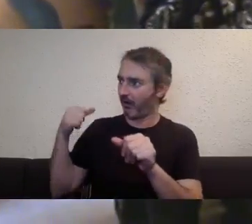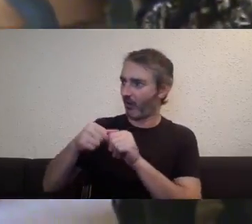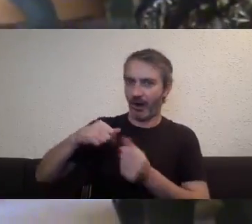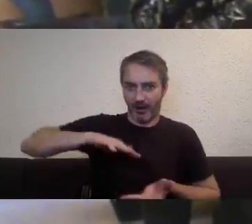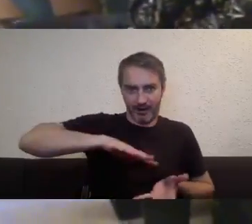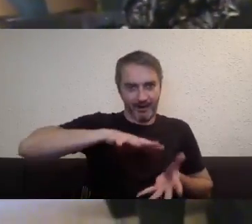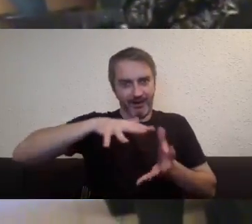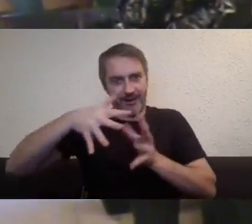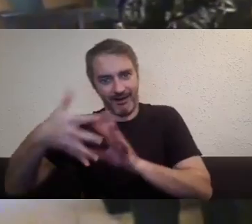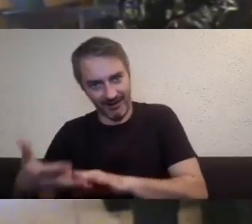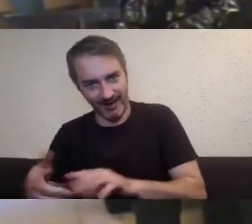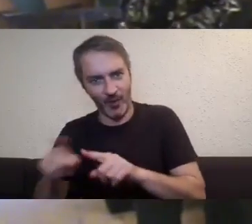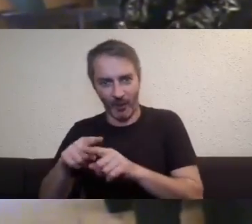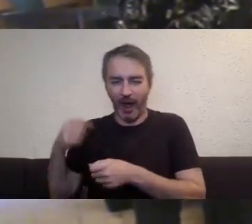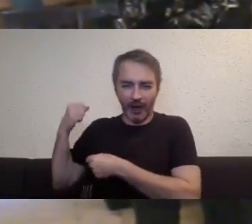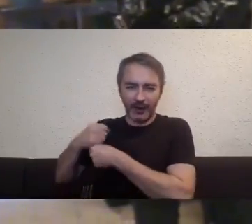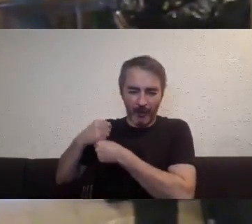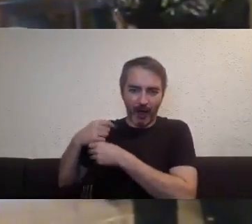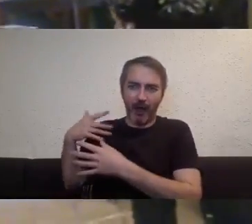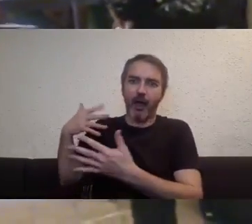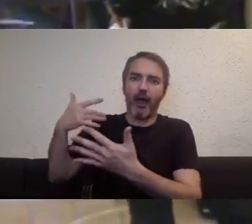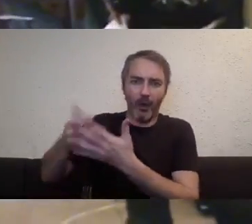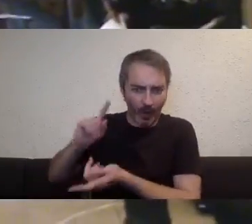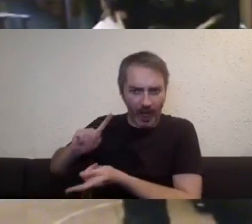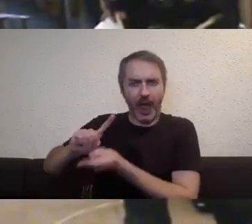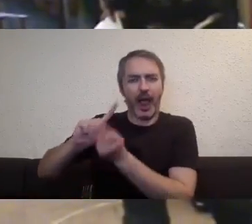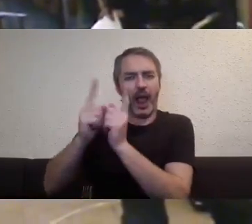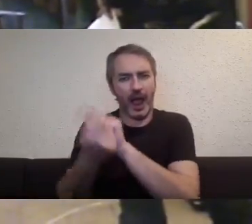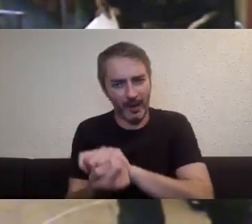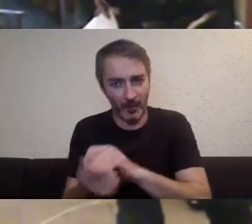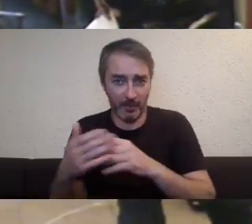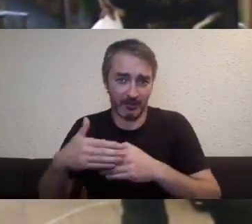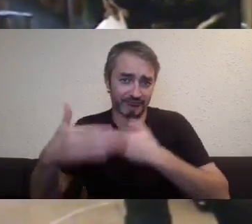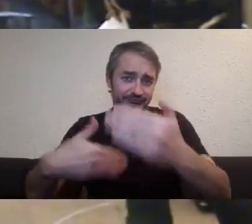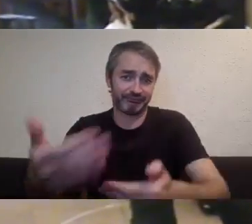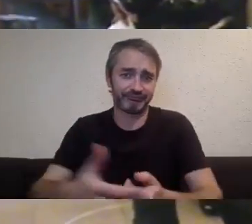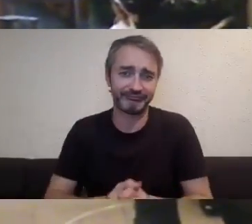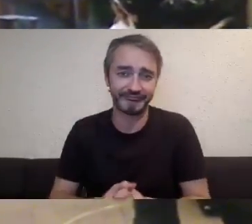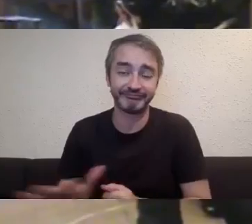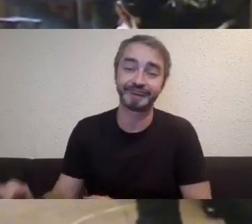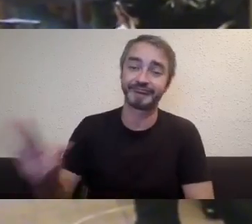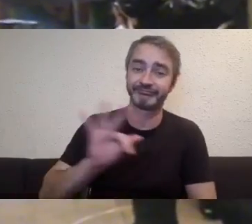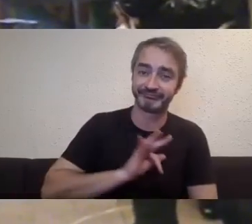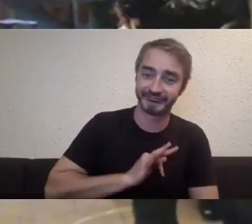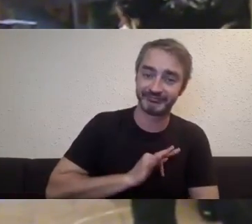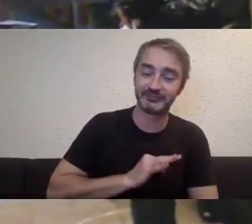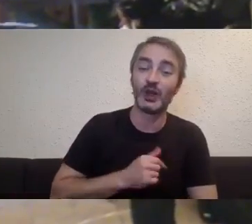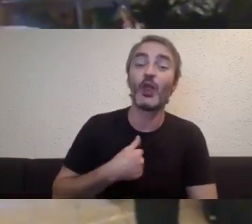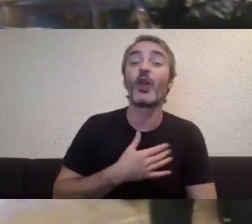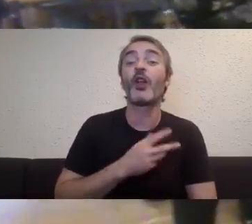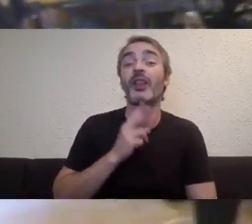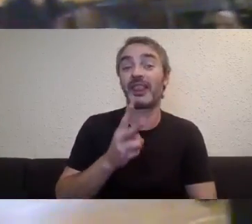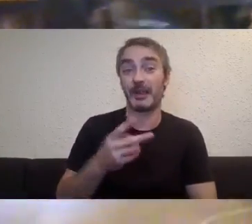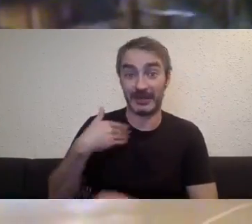la progressió que hi ha hagut, no? De feina, de gent allà enclavada en feines, no? I amb ganes de que tot això tirés endavant.